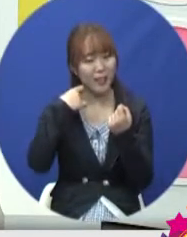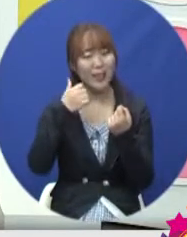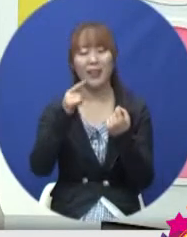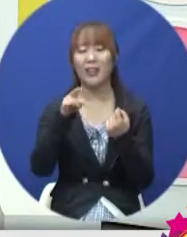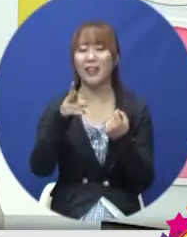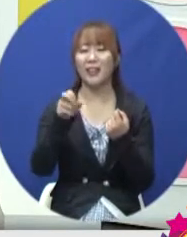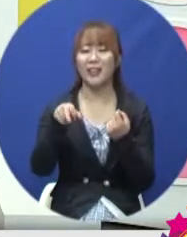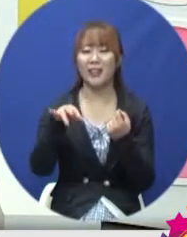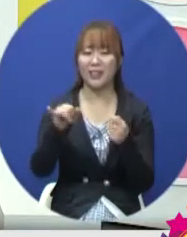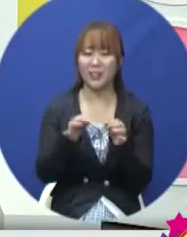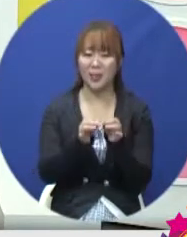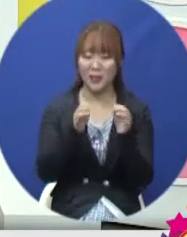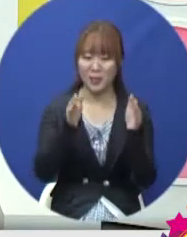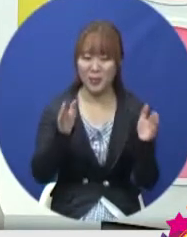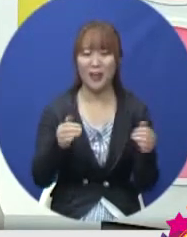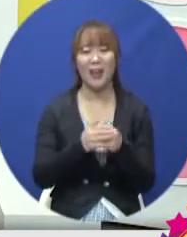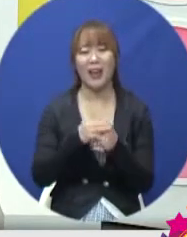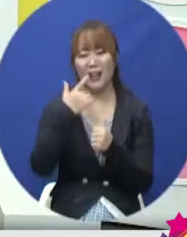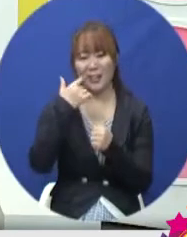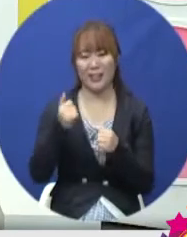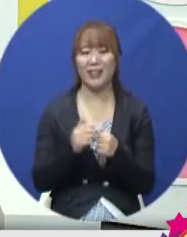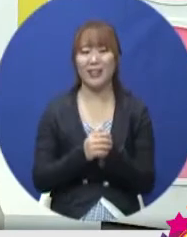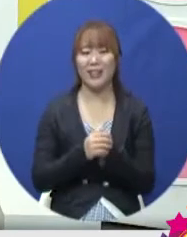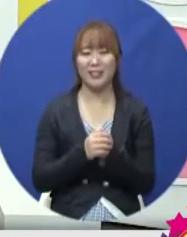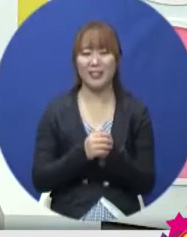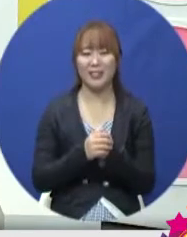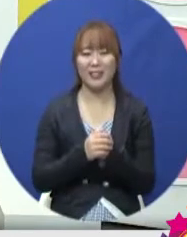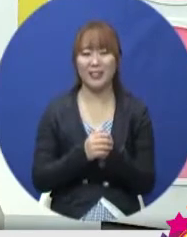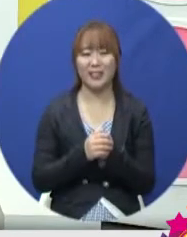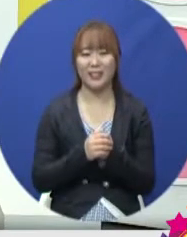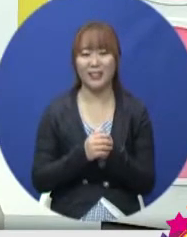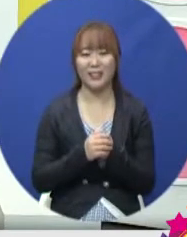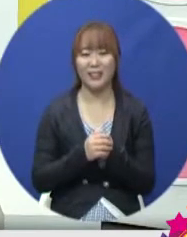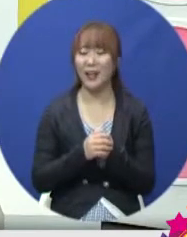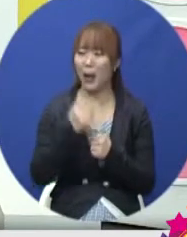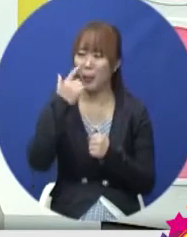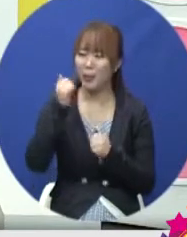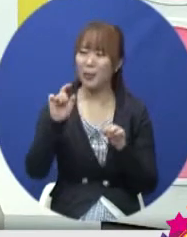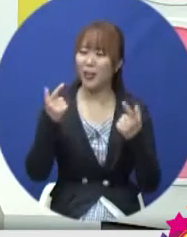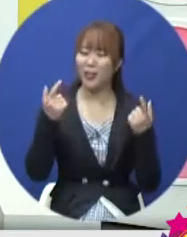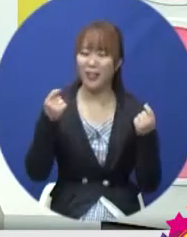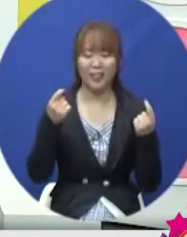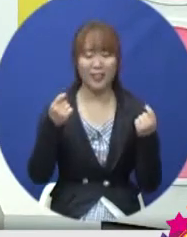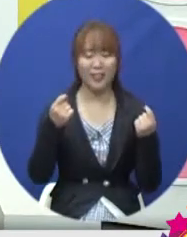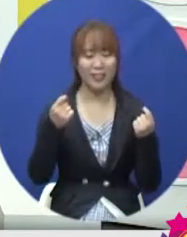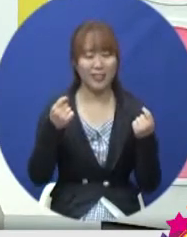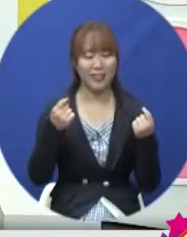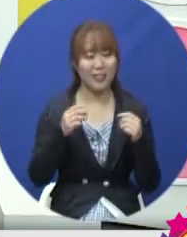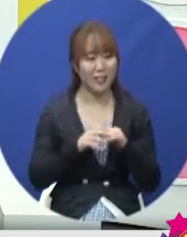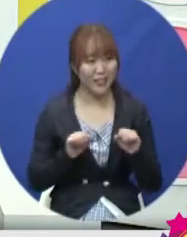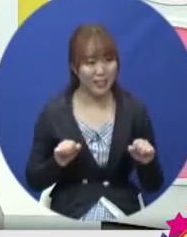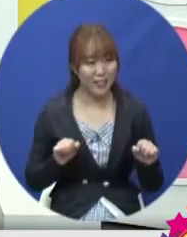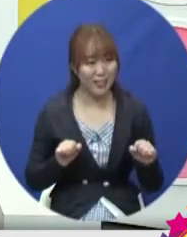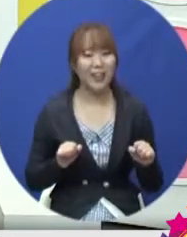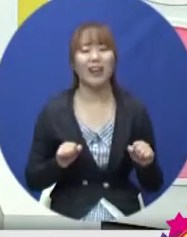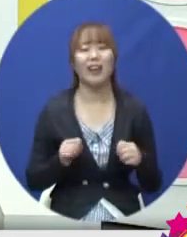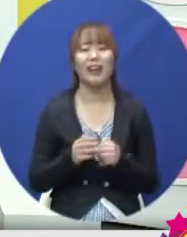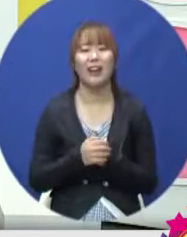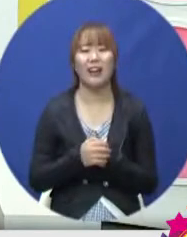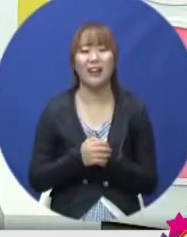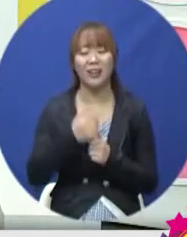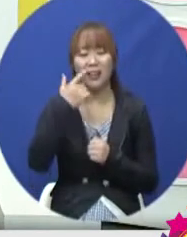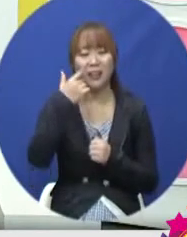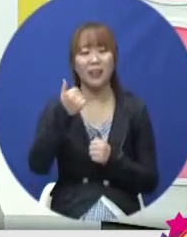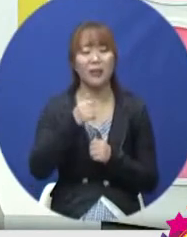씨 오랜만에 뵙네요. 그죠, 아버님. 네네. 근데 아버님이 아니실 것 같아요. 여보세요? 네.